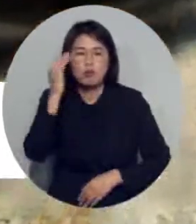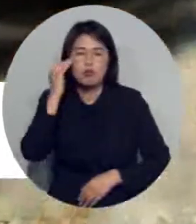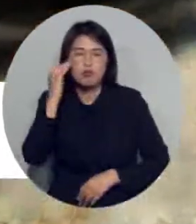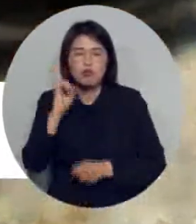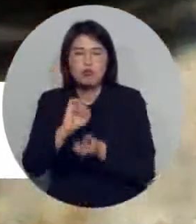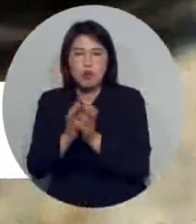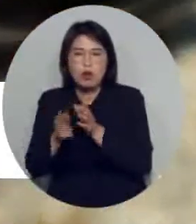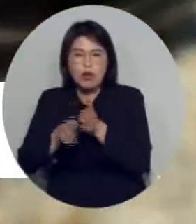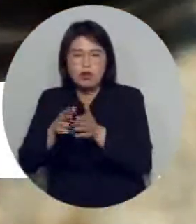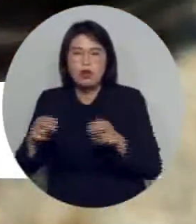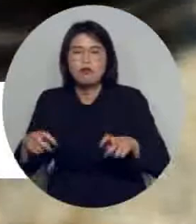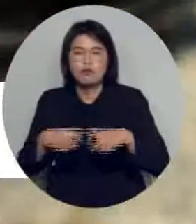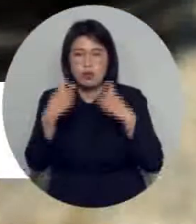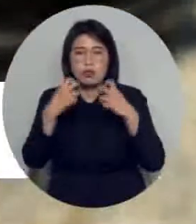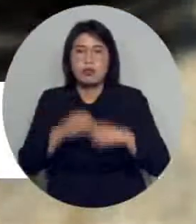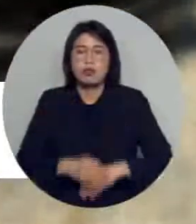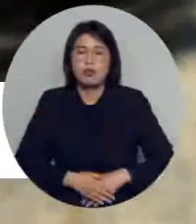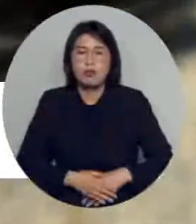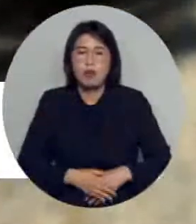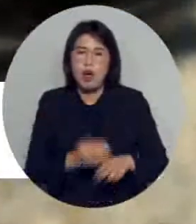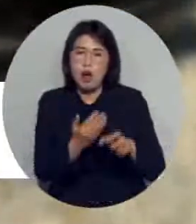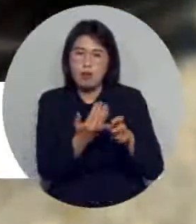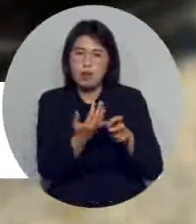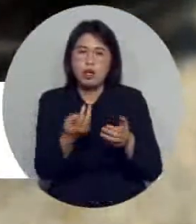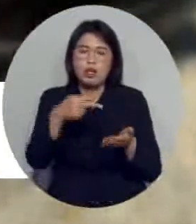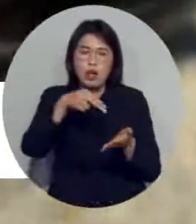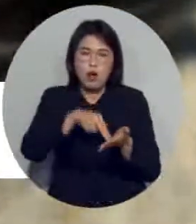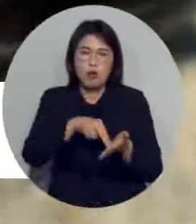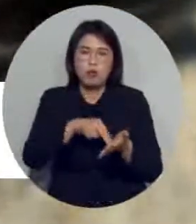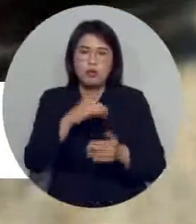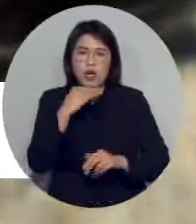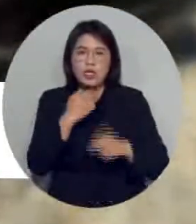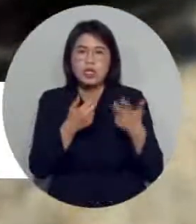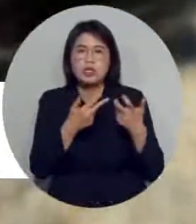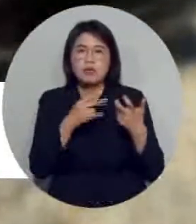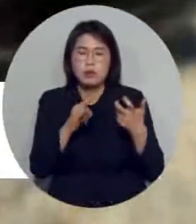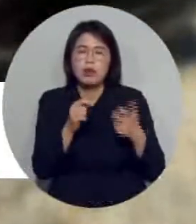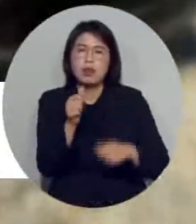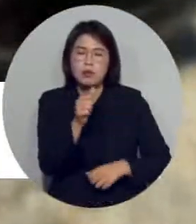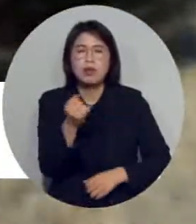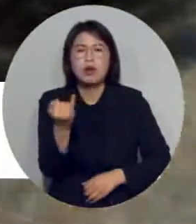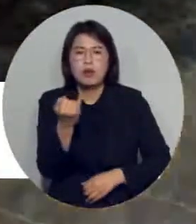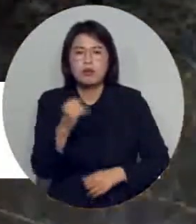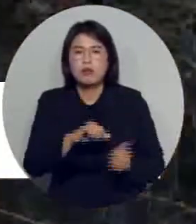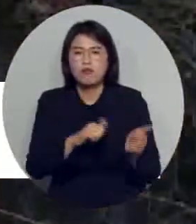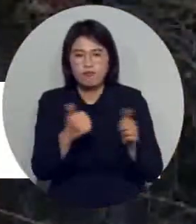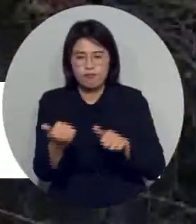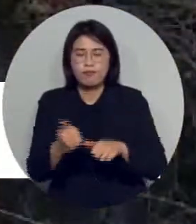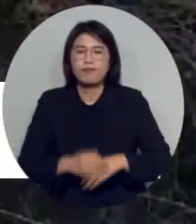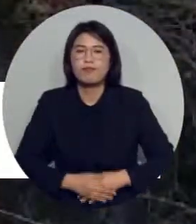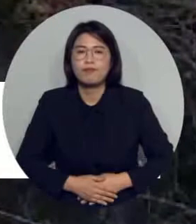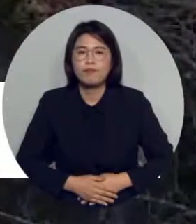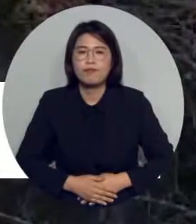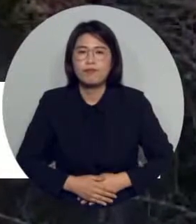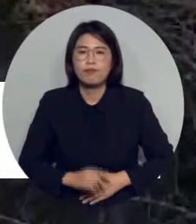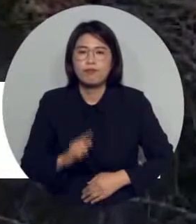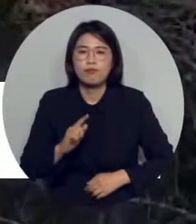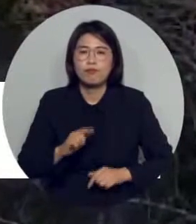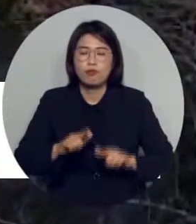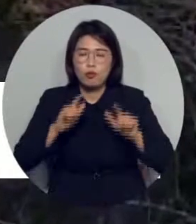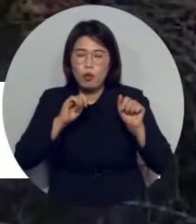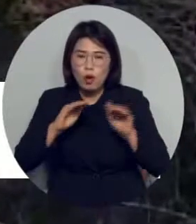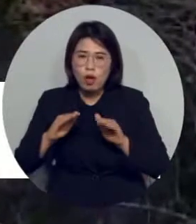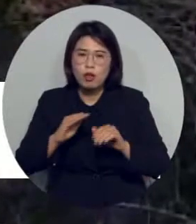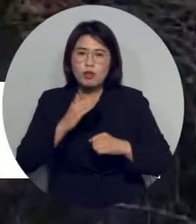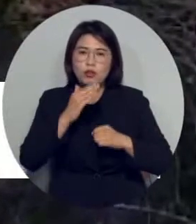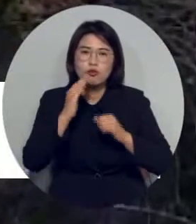부딪혔습니다 이 사고로 화물차에 타고 있던 70대 남성과 여성이 숨졌습니다 동해를 출발해 동재